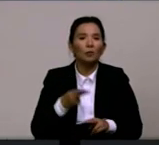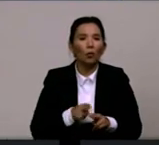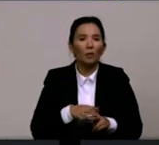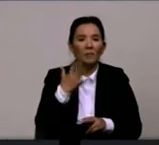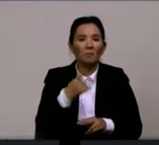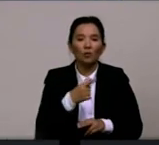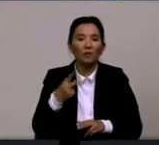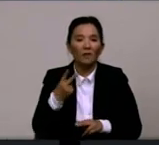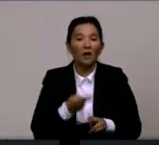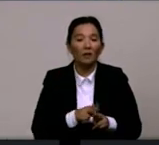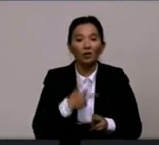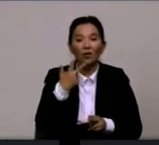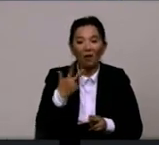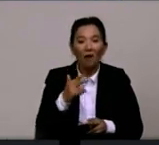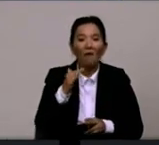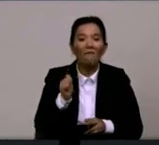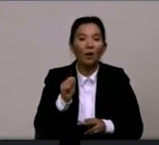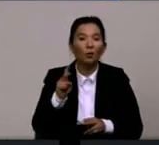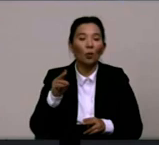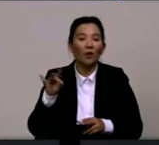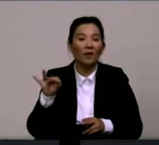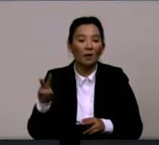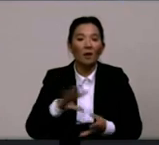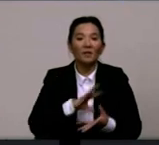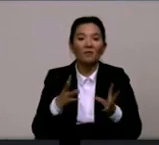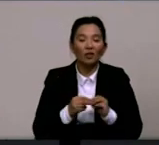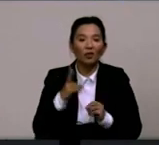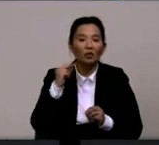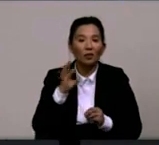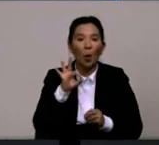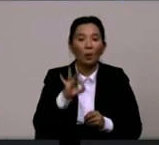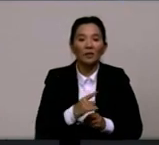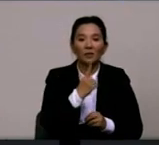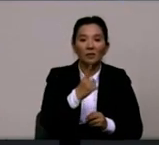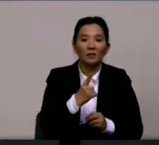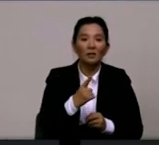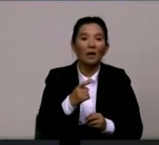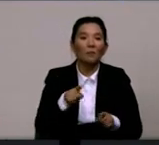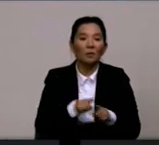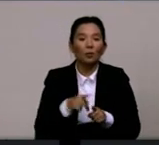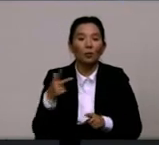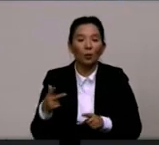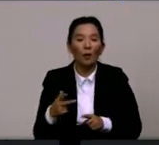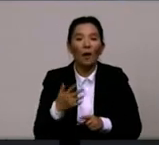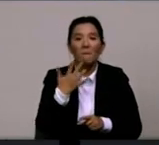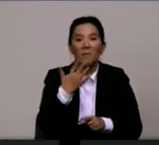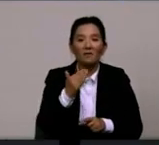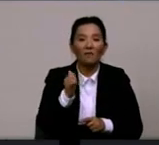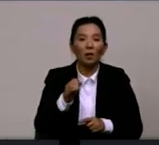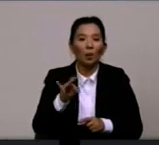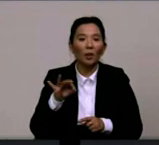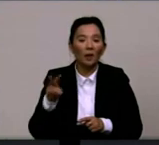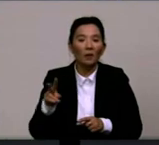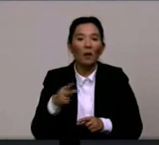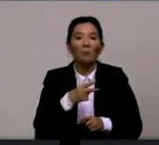2? Это 3. 3 факториала – это произведение чисел от 1 до 3. 5 факториалов